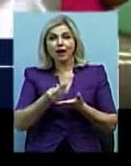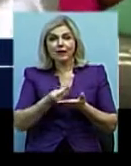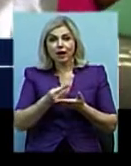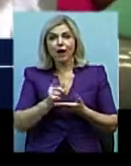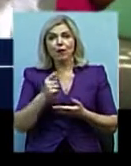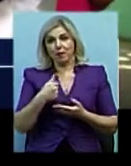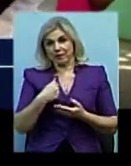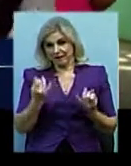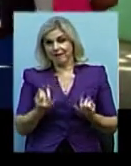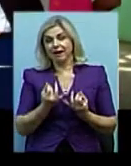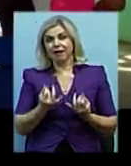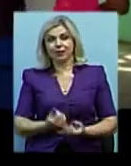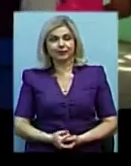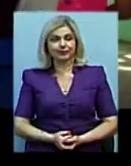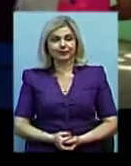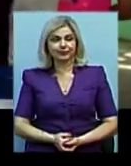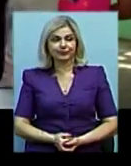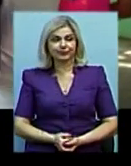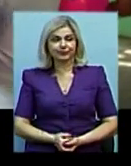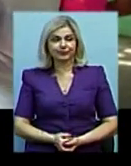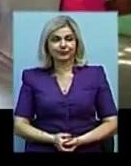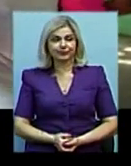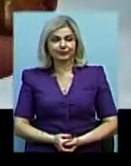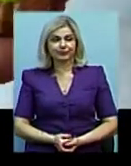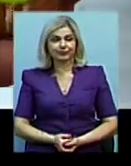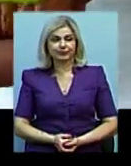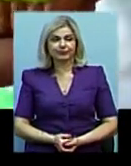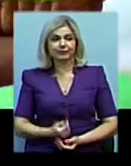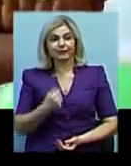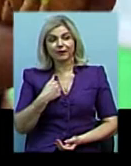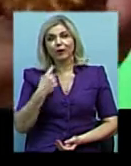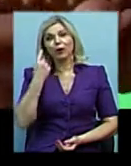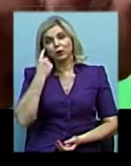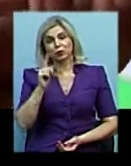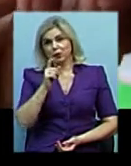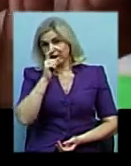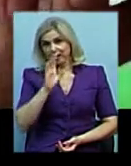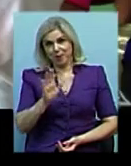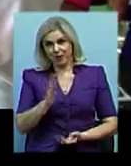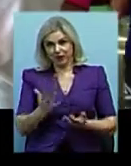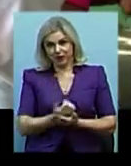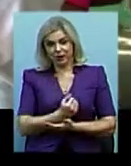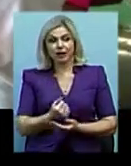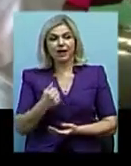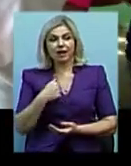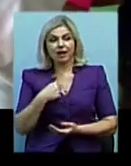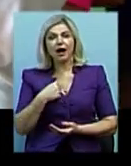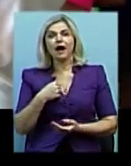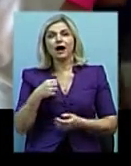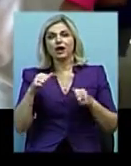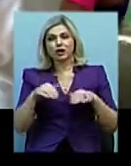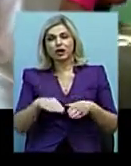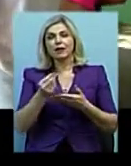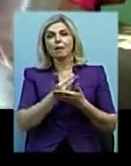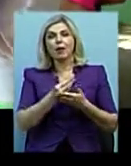мені стало цікаво. І мене, мені кажеться, що в мене непогано вийшло. Я обрала намалювати прапор